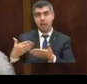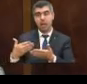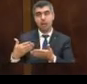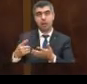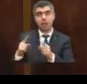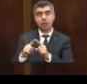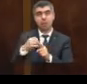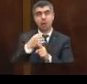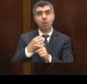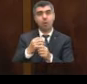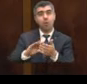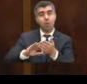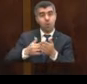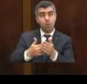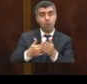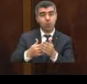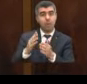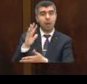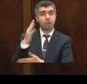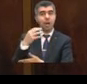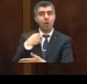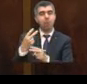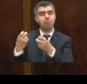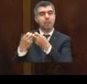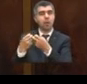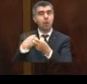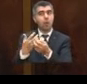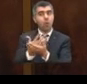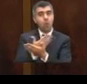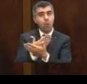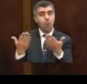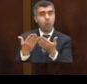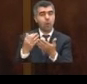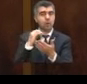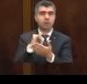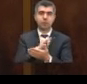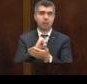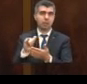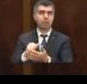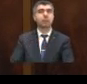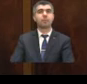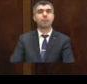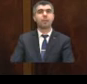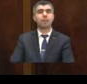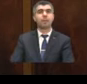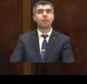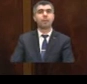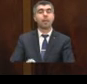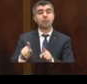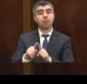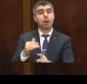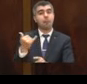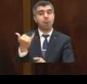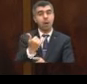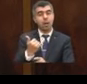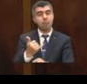الشجرة التي تغطي الغابة، فيجب تأهيل القطاع الصحي مع تحفيز وتعزيز الموارد